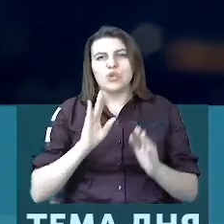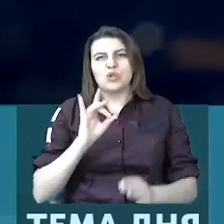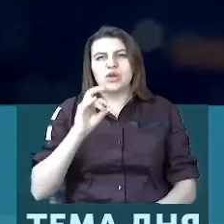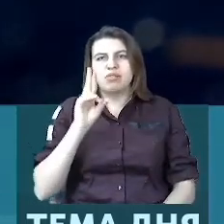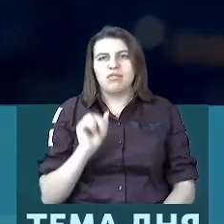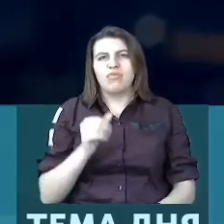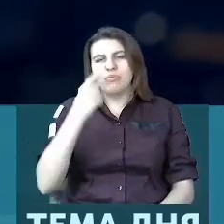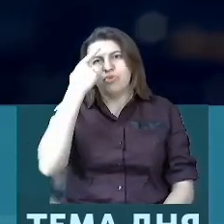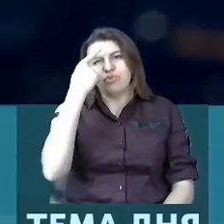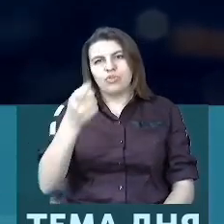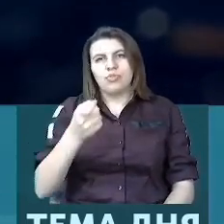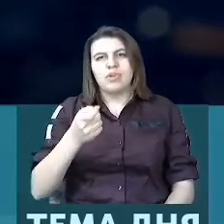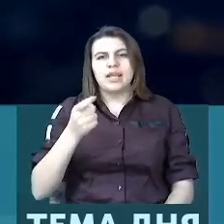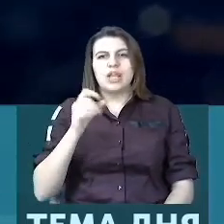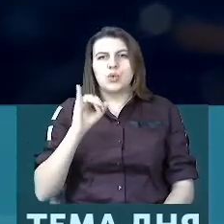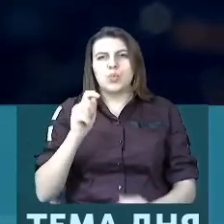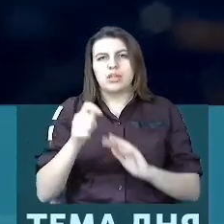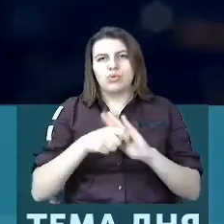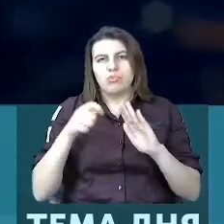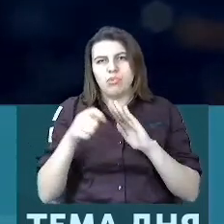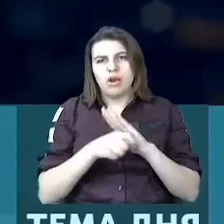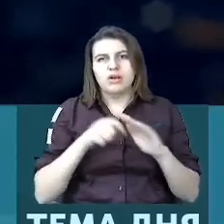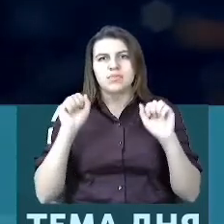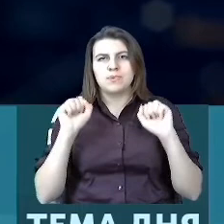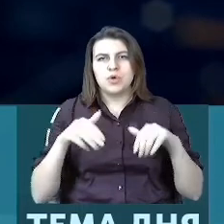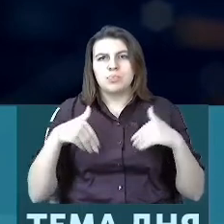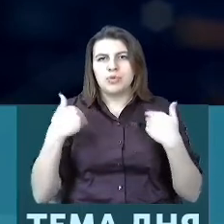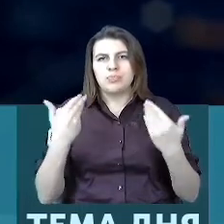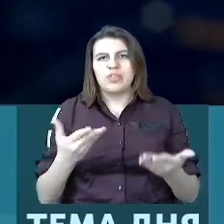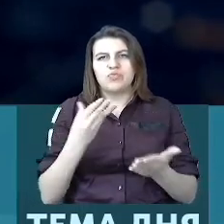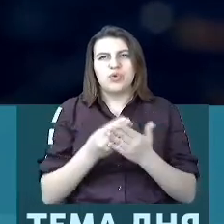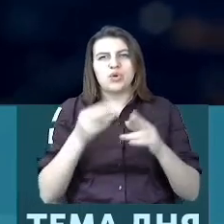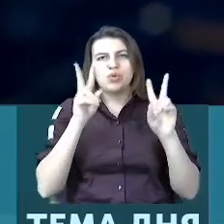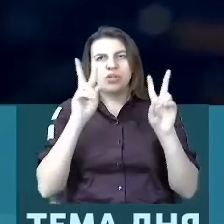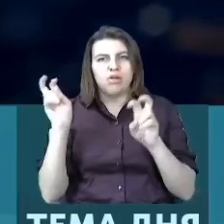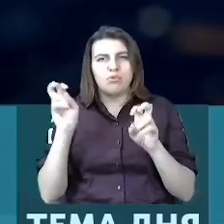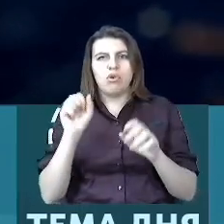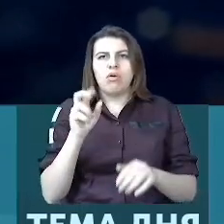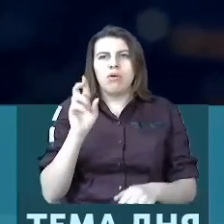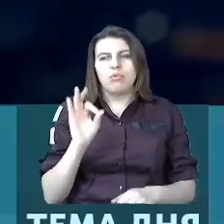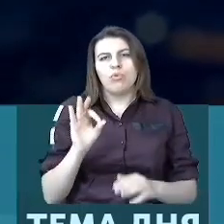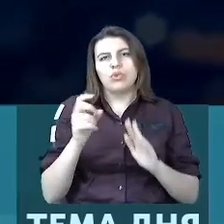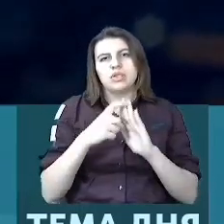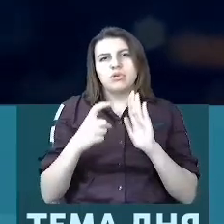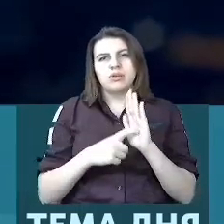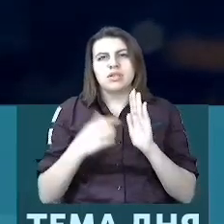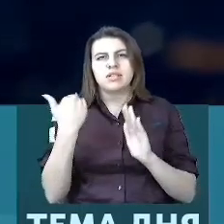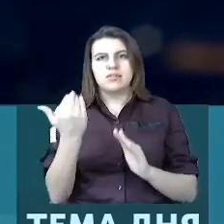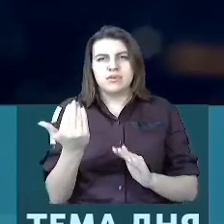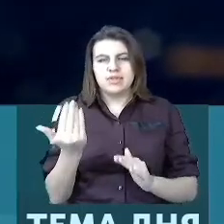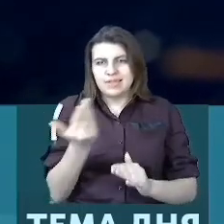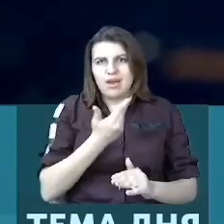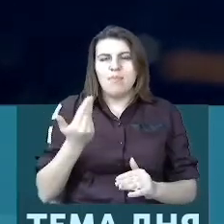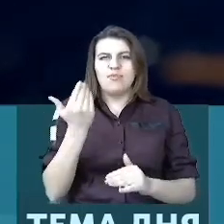повідомлення телеканалу UA Донбас, можете пропонувати свої теми або ділитись з нами вашими проблемами. Будемо на